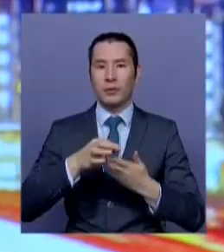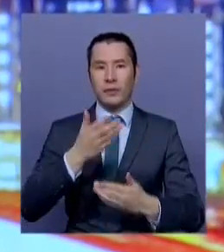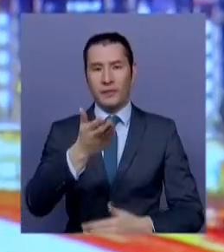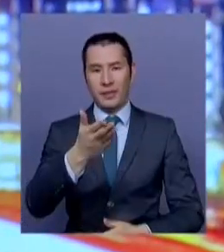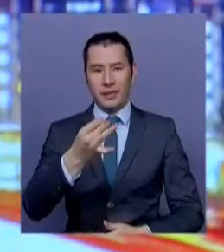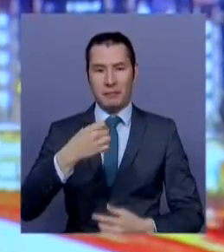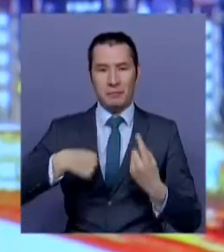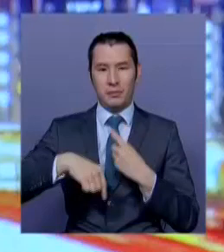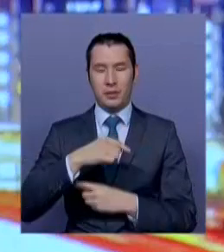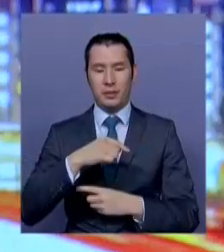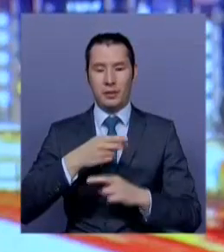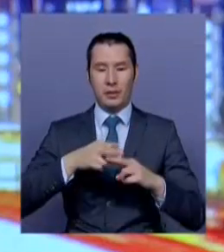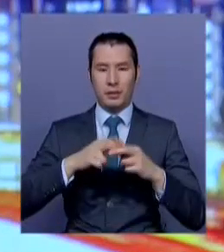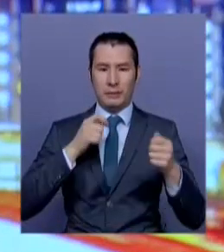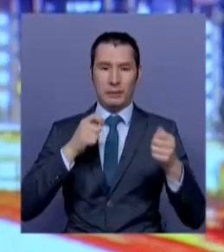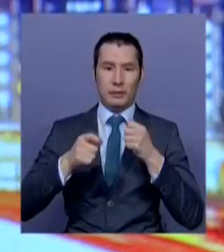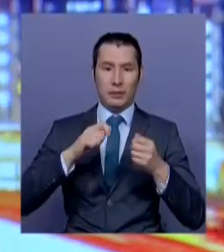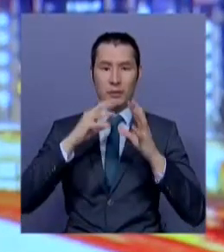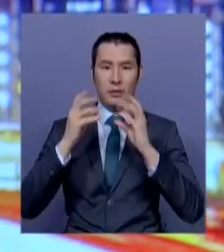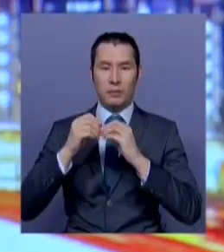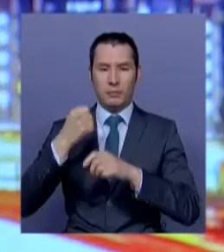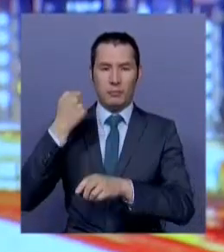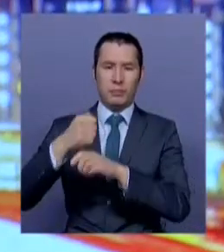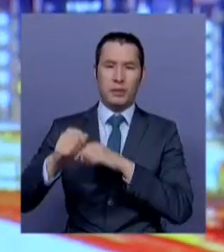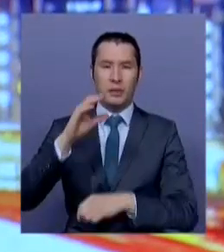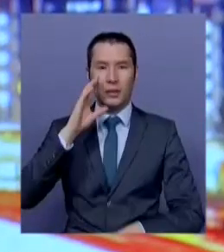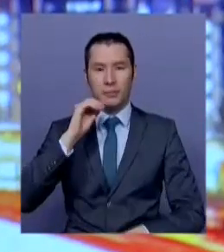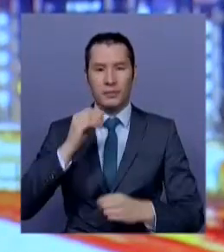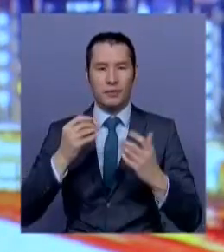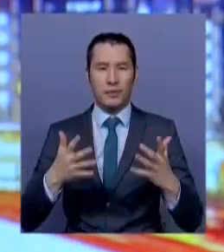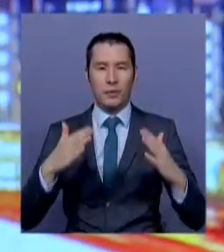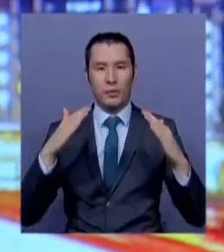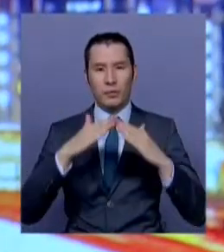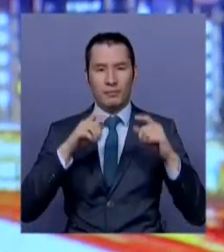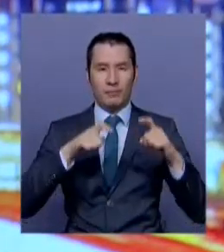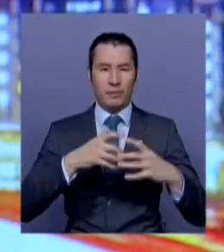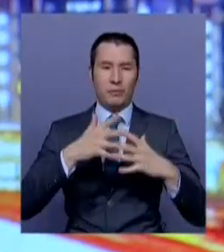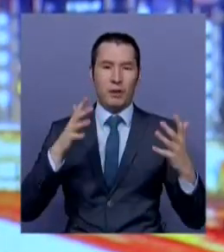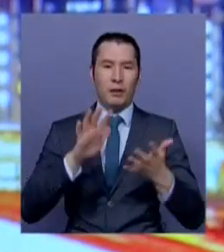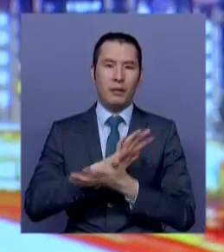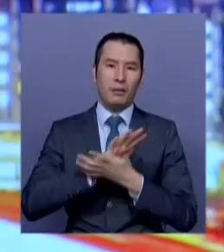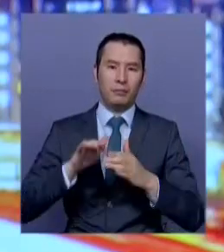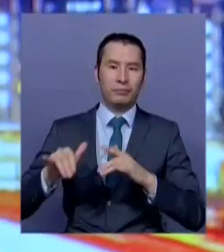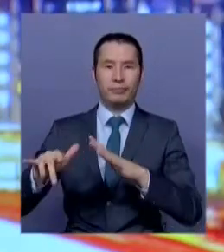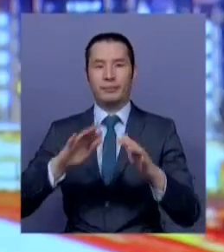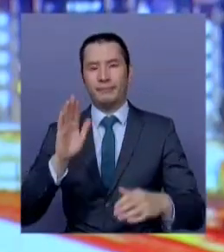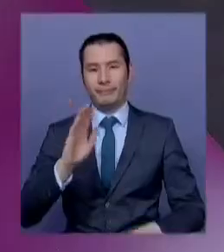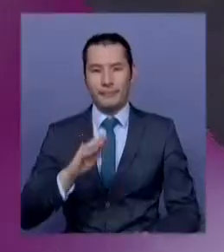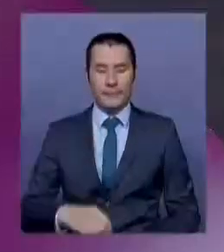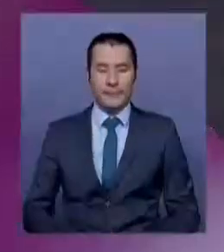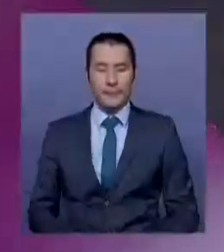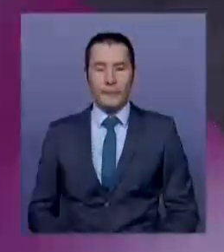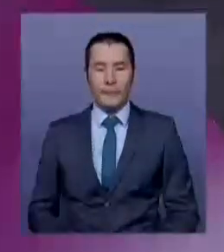Қарапайым қағидаларды сақтасақ қана кеселді жеңеміз. Сол үшін үйден шықпауға тырысып, тазалық шарасын ұстаныңыздар.